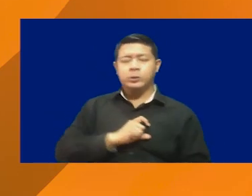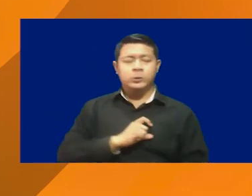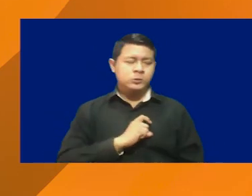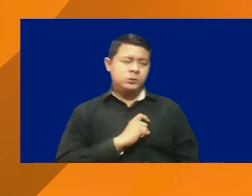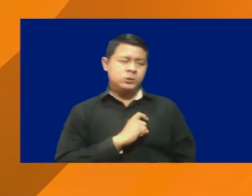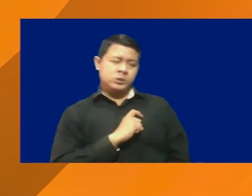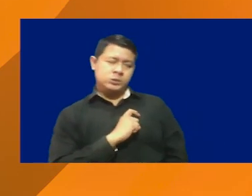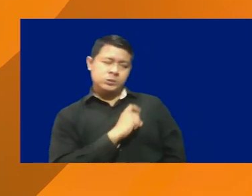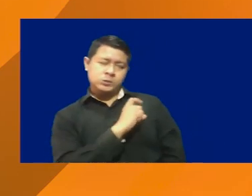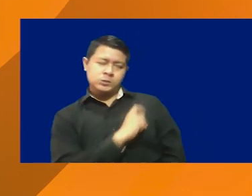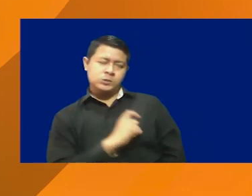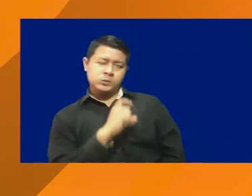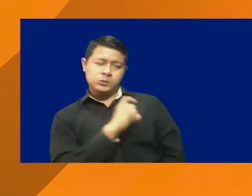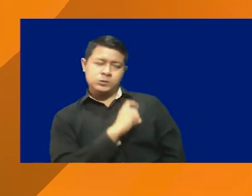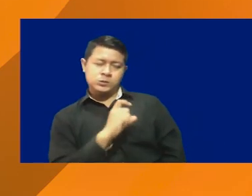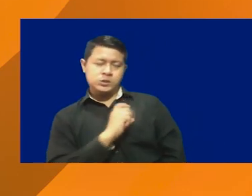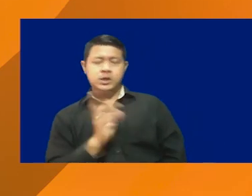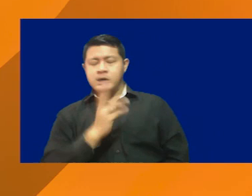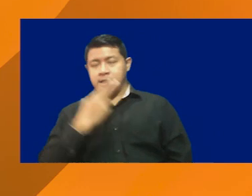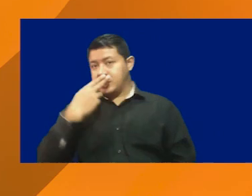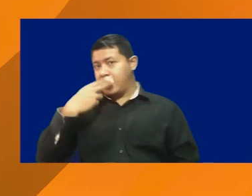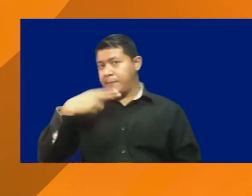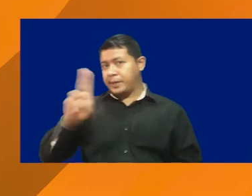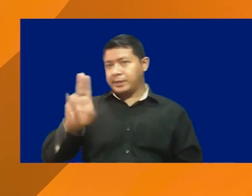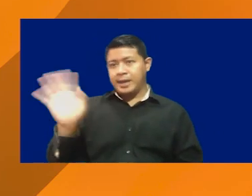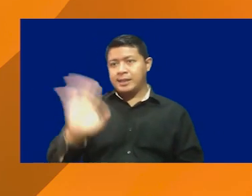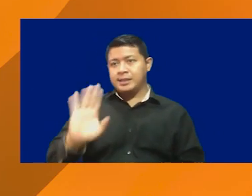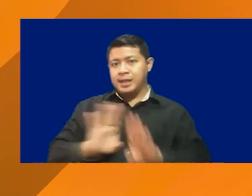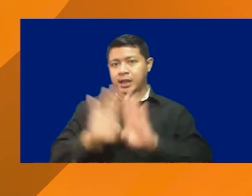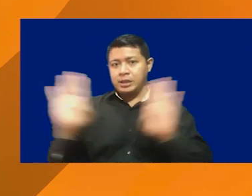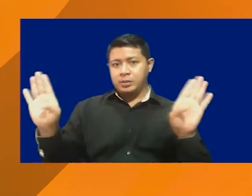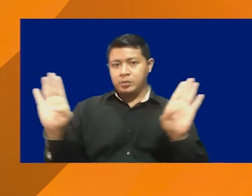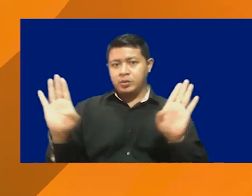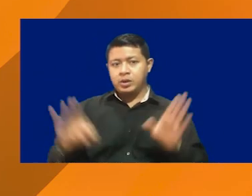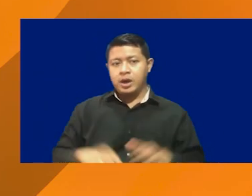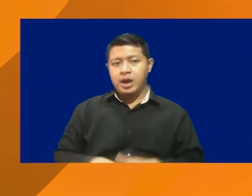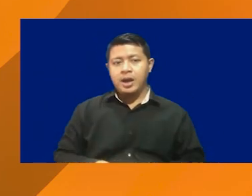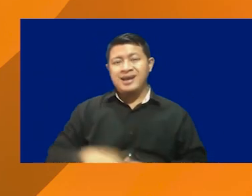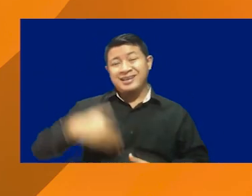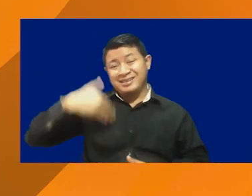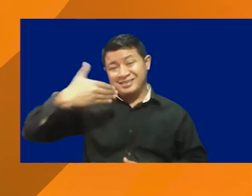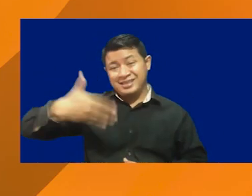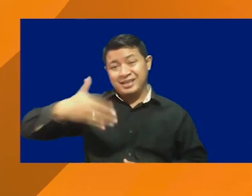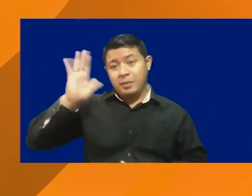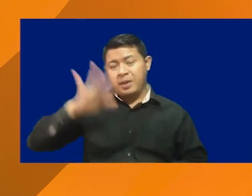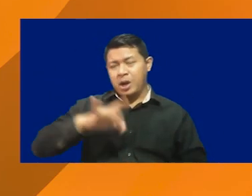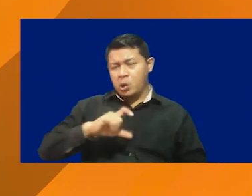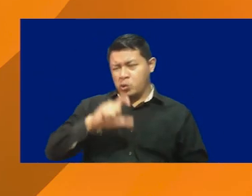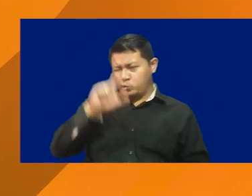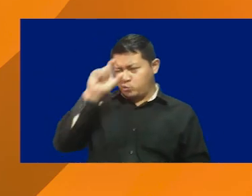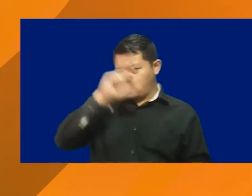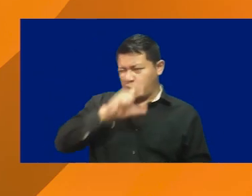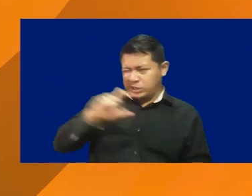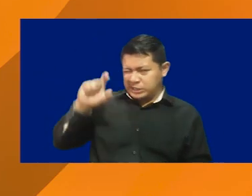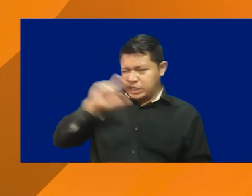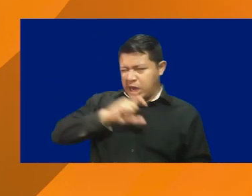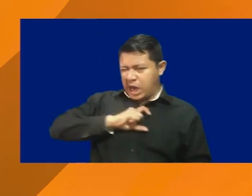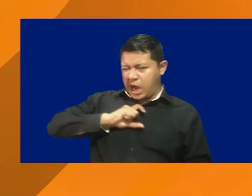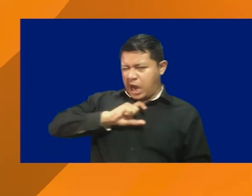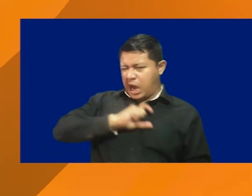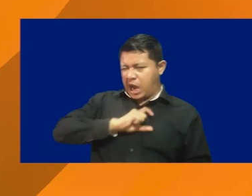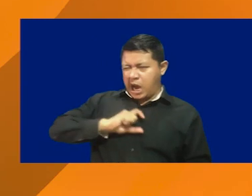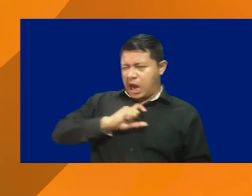Atau saling curiga. Tidak ada kepercayaan, tidak ada keterbukaan, tidak ada ketulusan. Hari-hari diwarnai